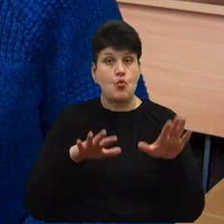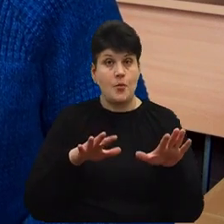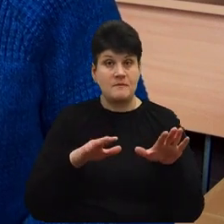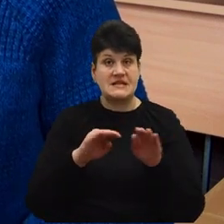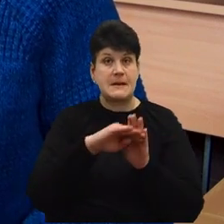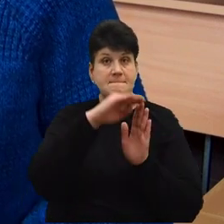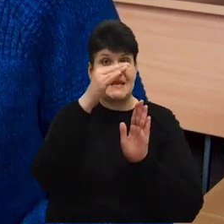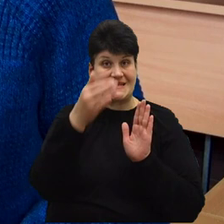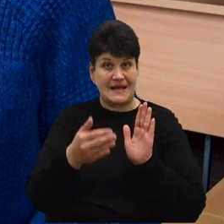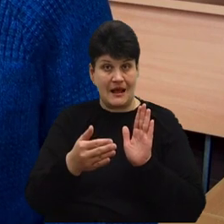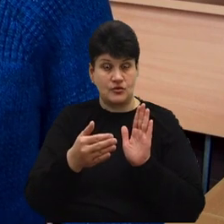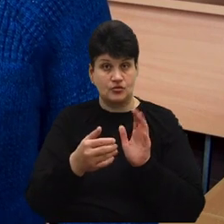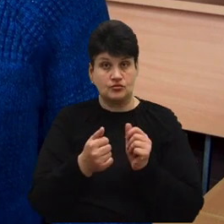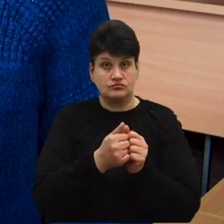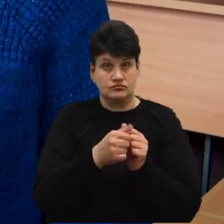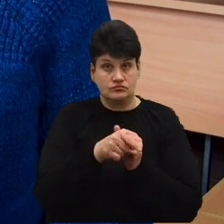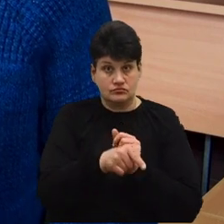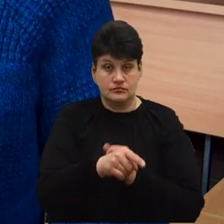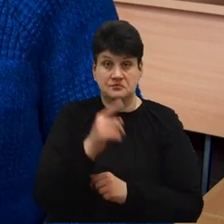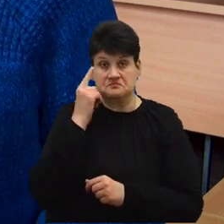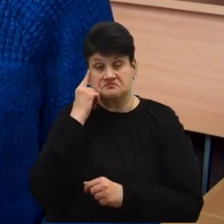скелою здавалося, що там вже